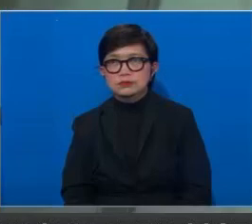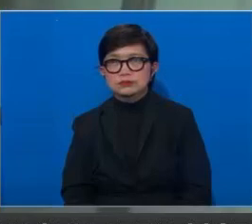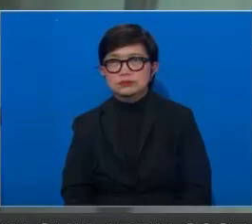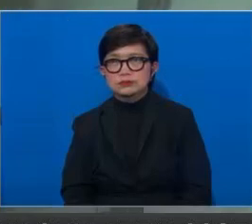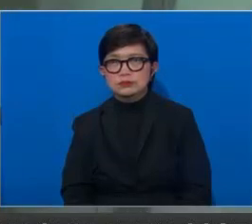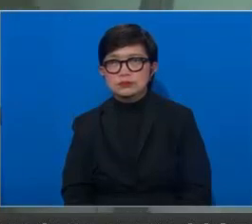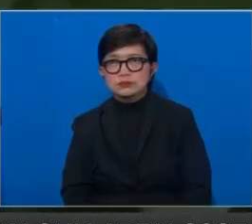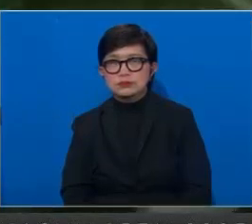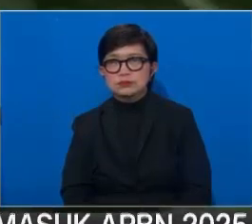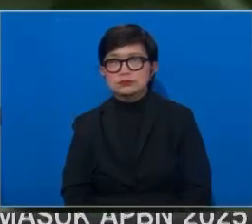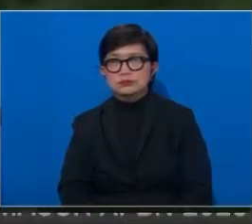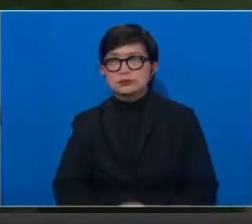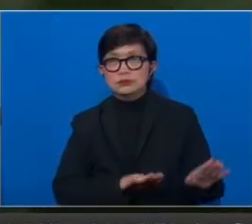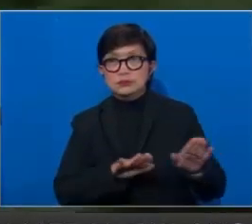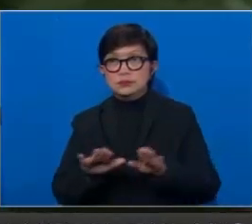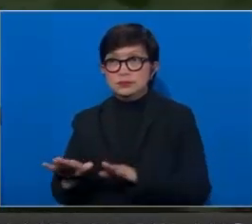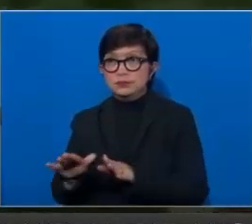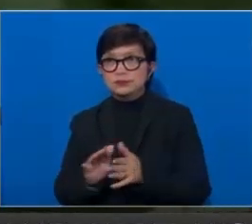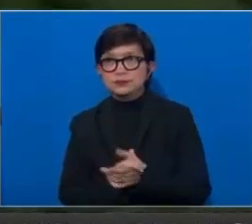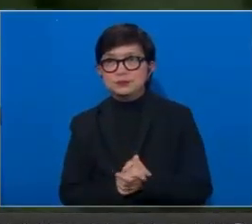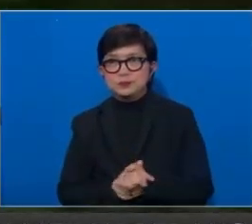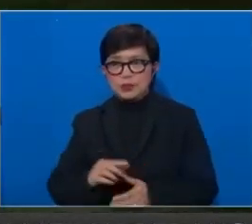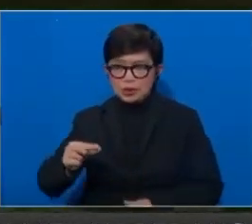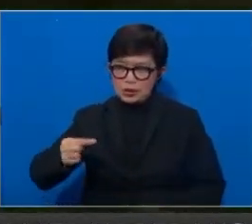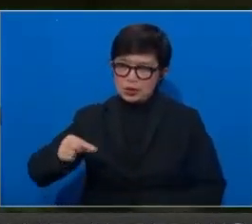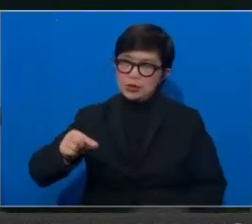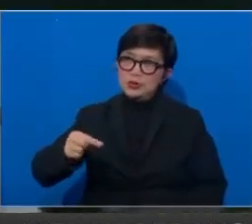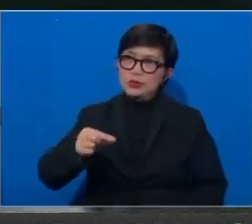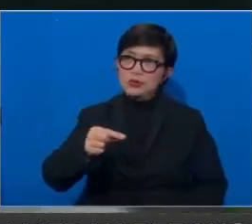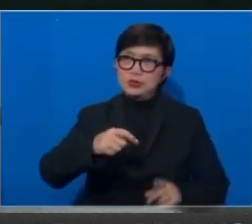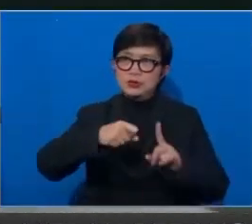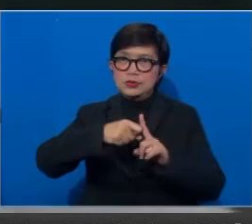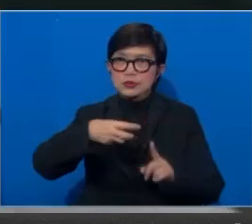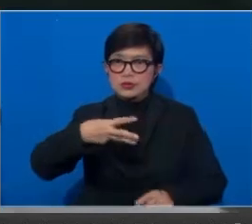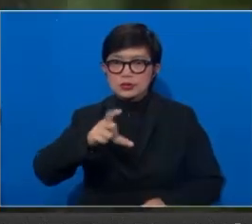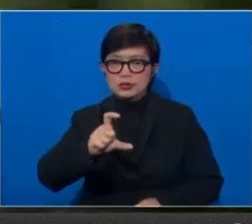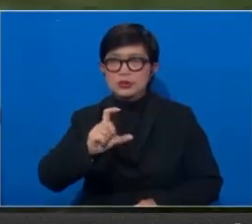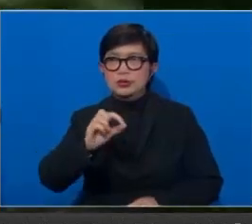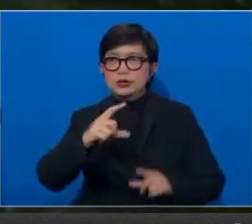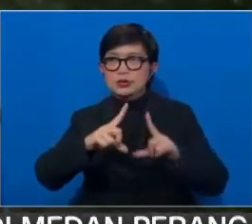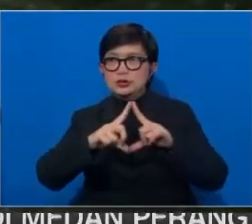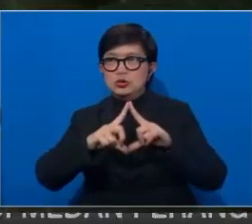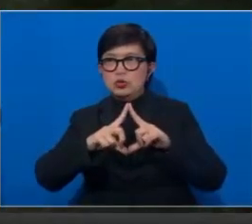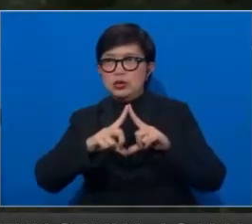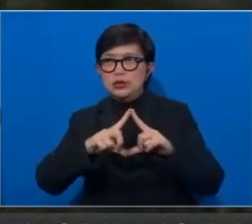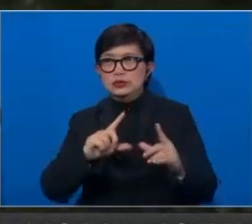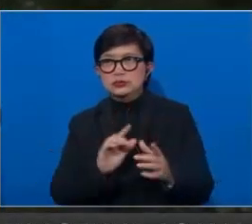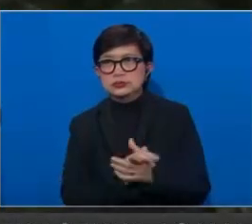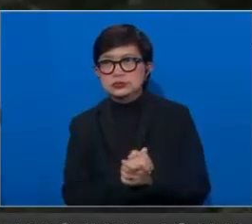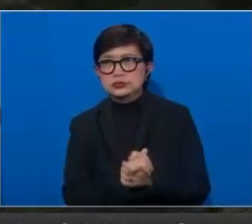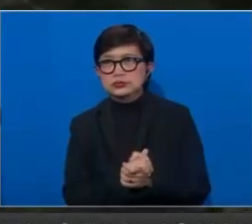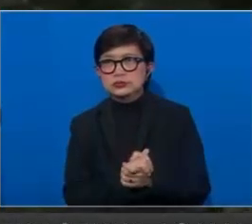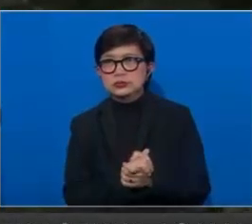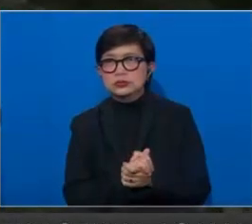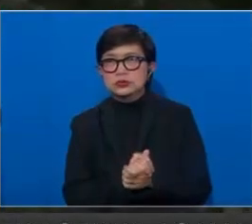Bergeser ke Sumenep, Madura, sepasang suami istri membiarkan kecoa yang biasanya dianggap hama. Ini dia kecoa dubia. Hewan yang dijadikan pakan